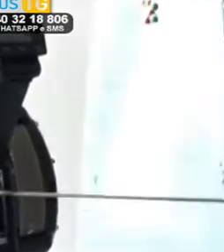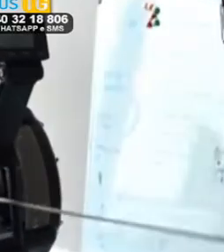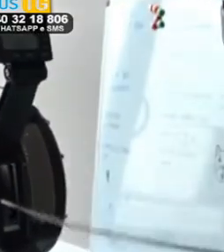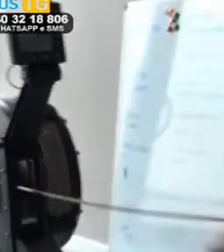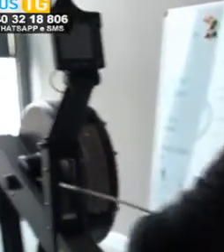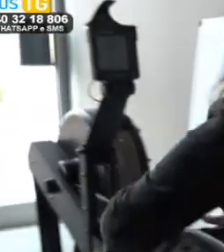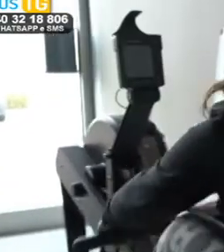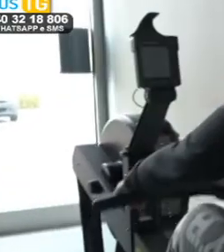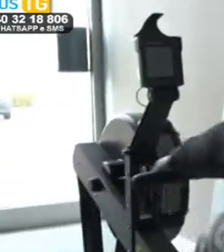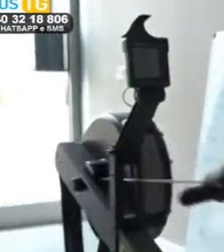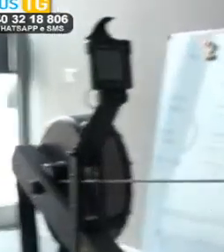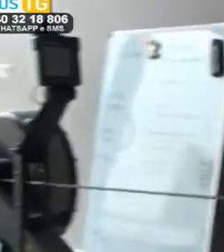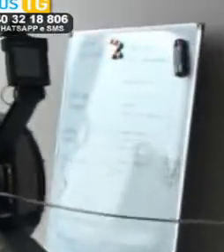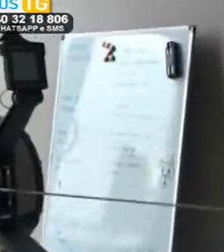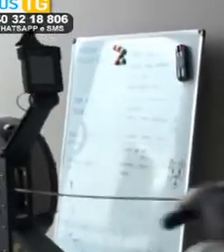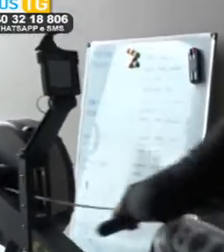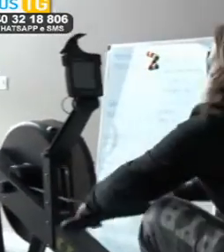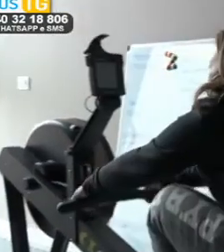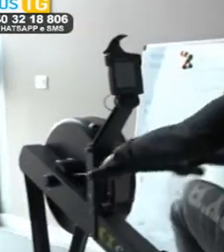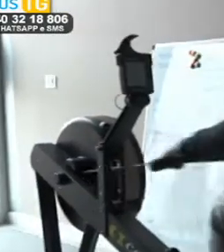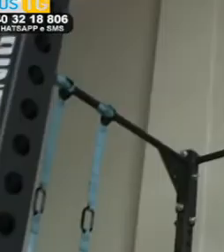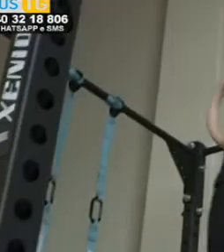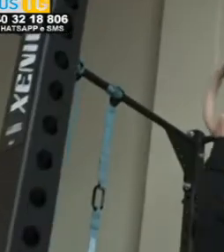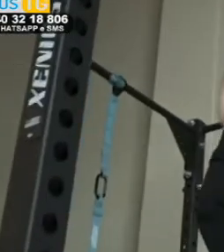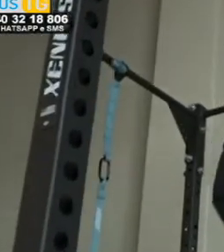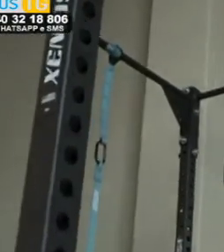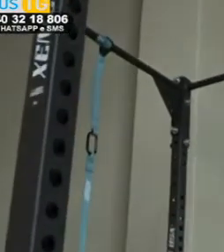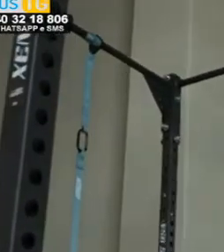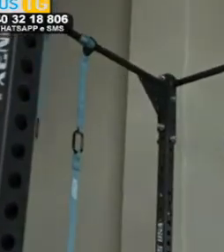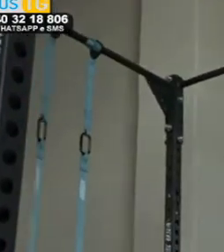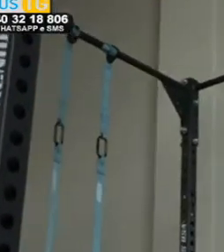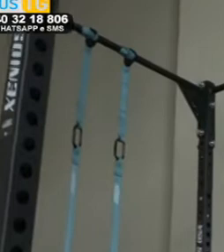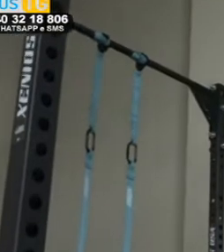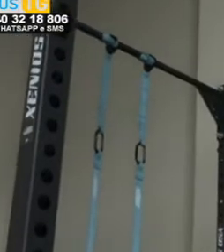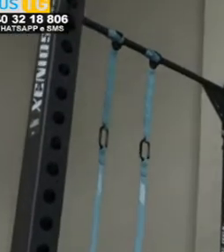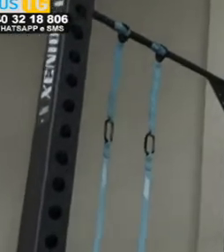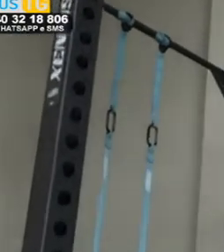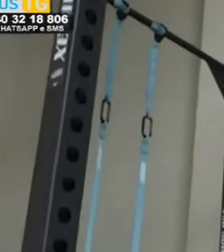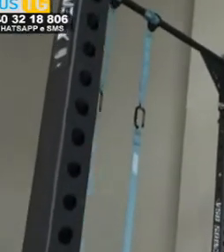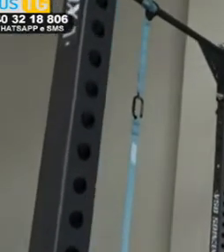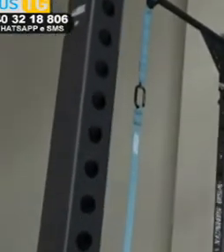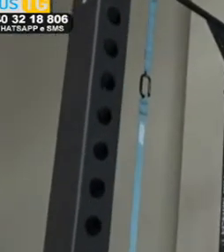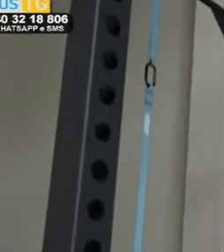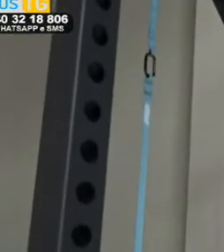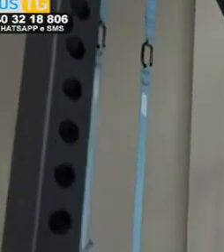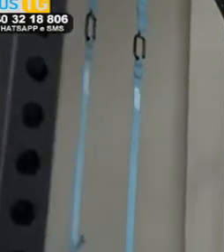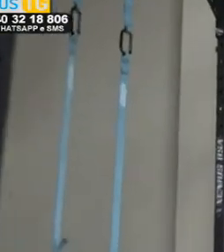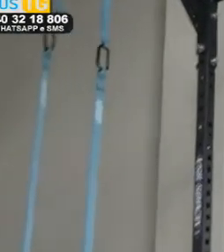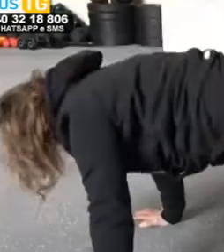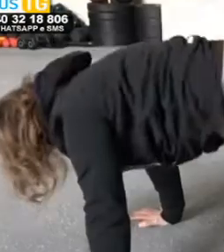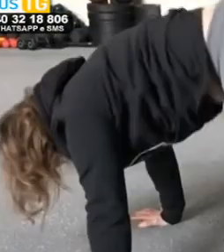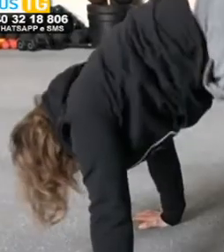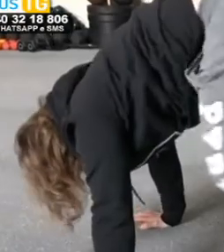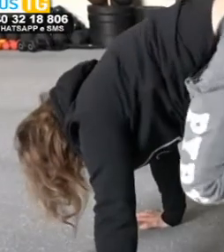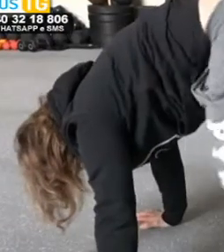e posturale a Riese Pio X, non ci sta a voltare la testa. Parla a nome di quei colleghi di palestre e centri fitness che si stanno